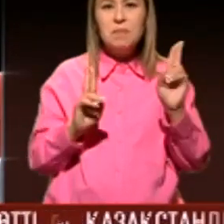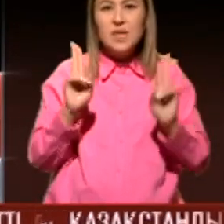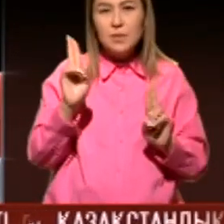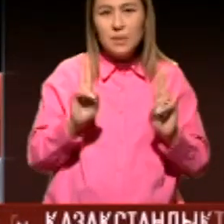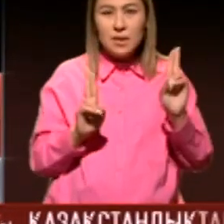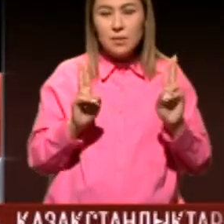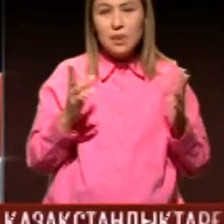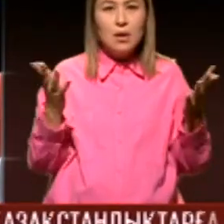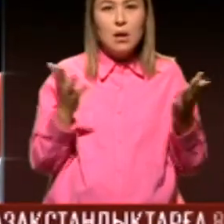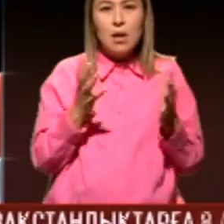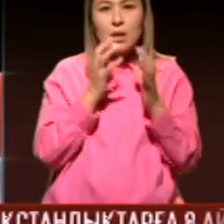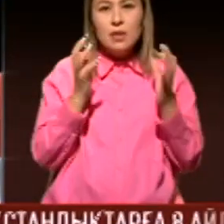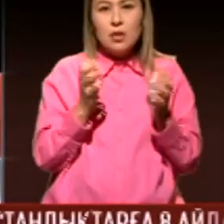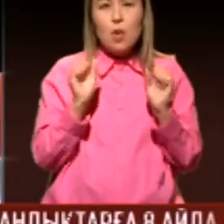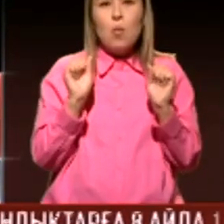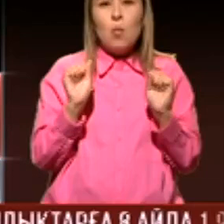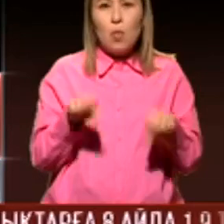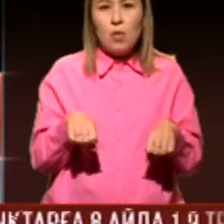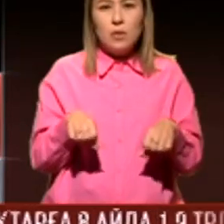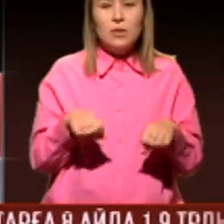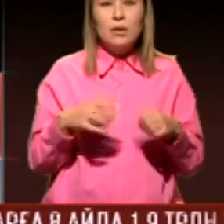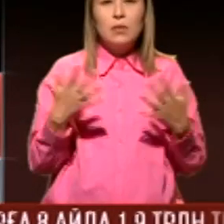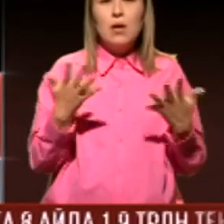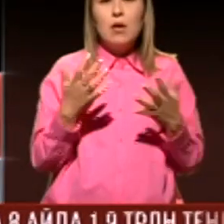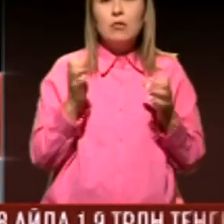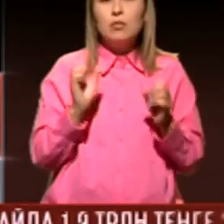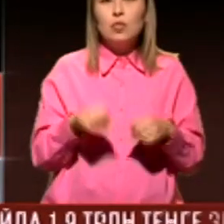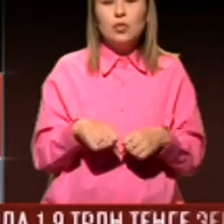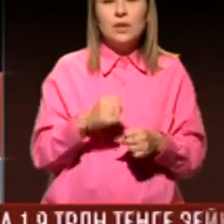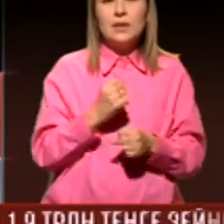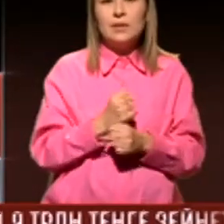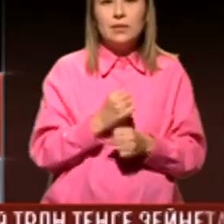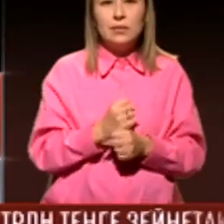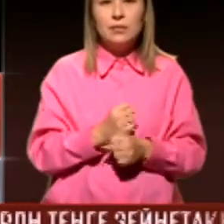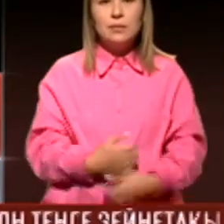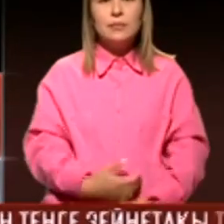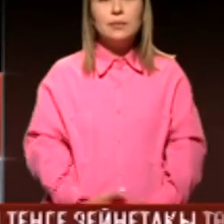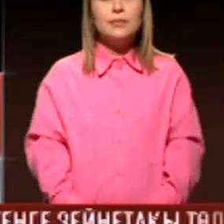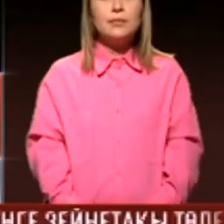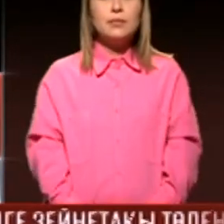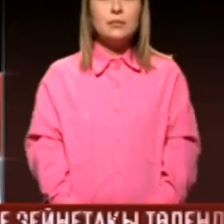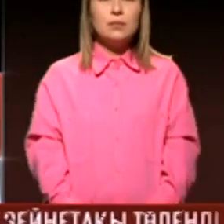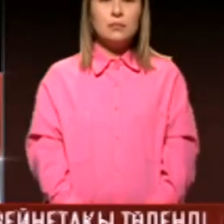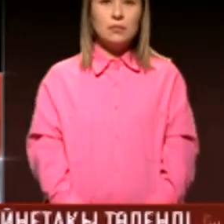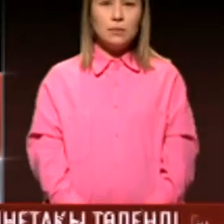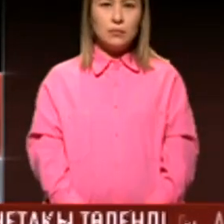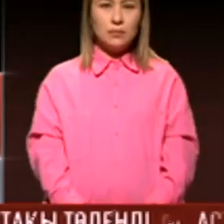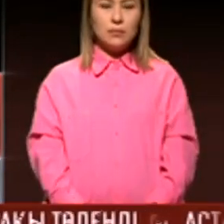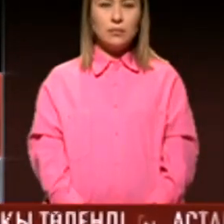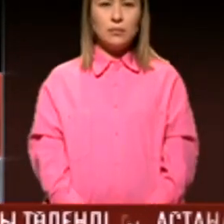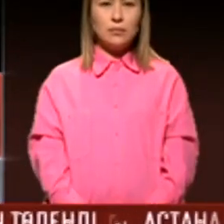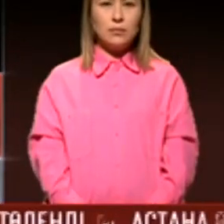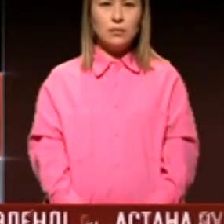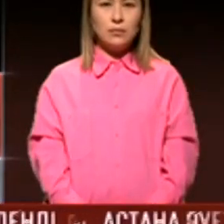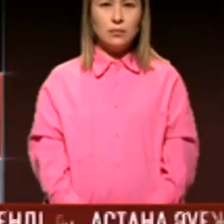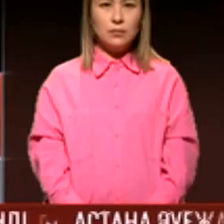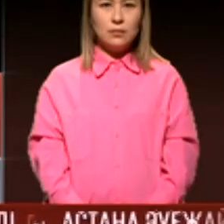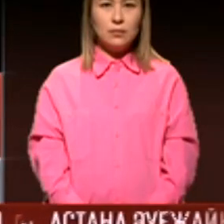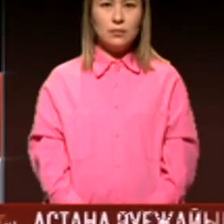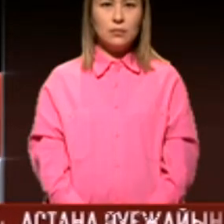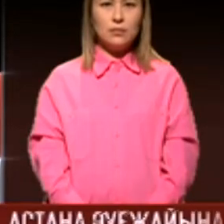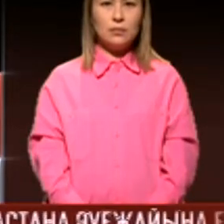принциптерімізді қаншалықты сақтай аламыз? Қандай маневрларға мүмкіндік бар деген сұрақ бар? Туат, қалай ойлайсыздар? Естай